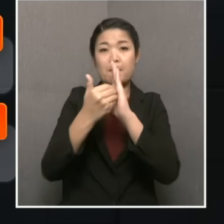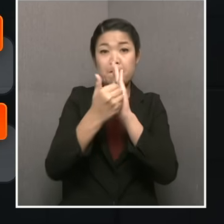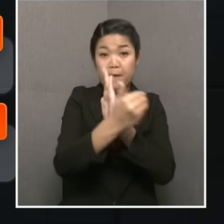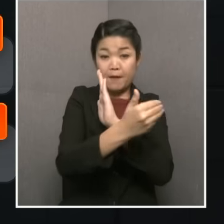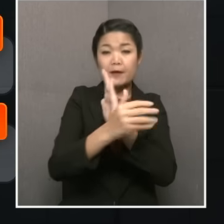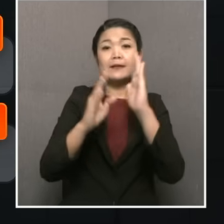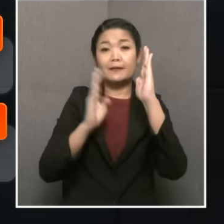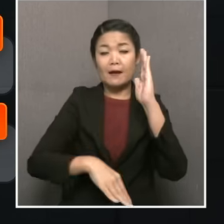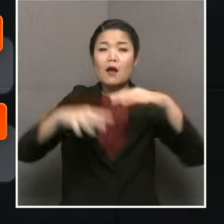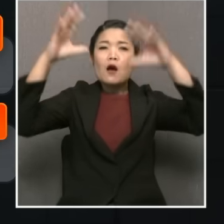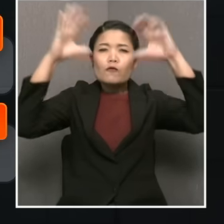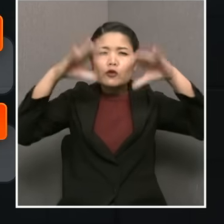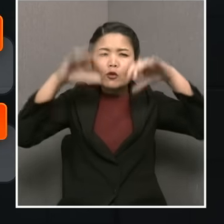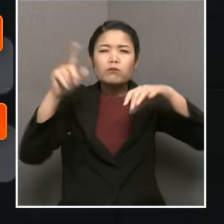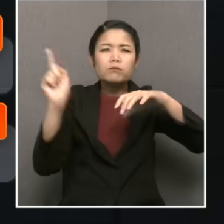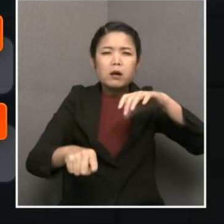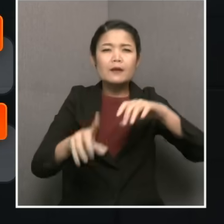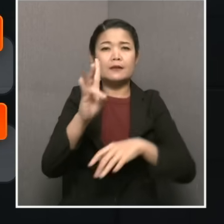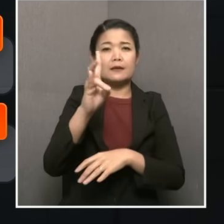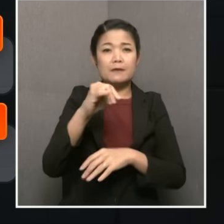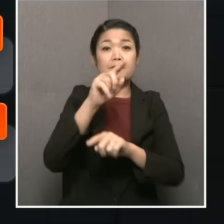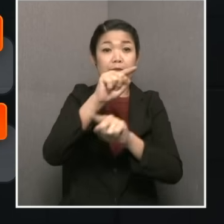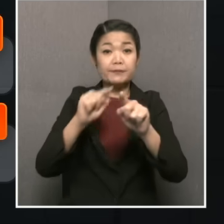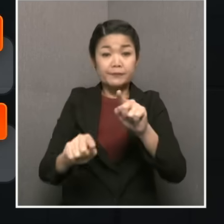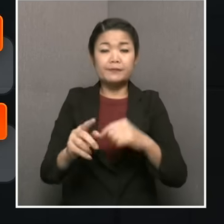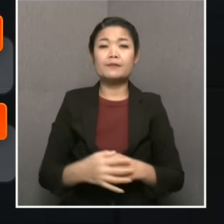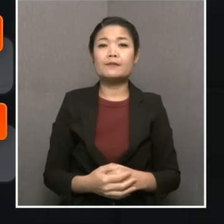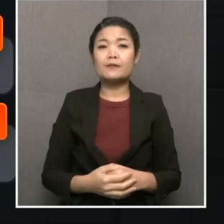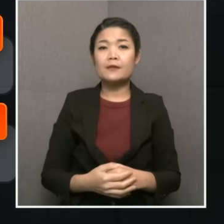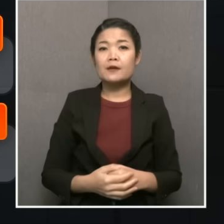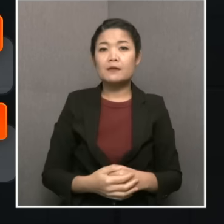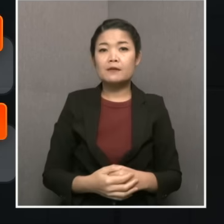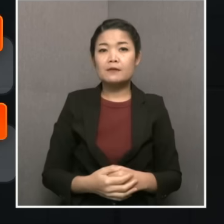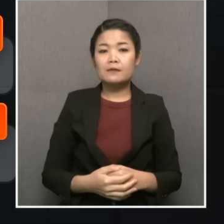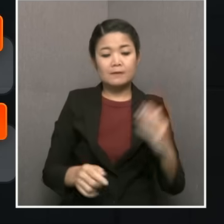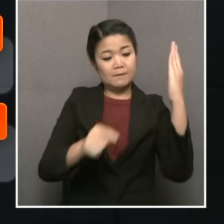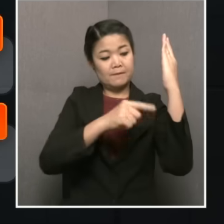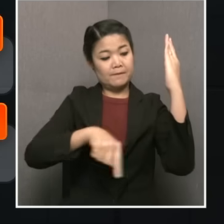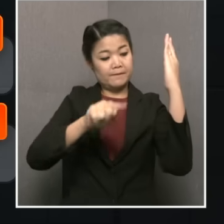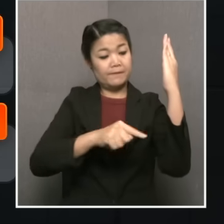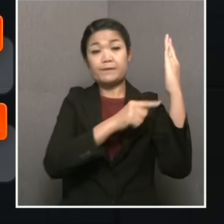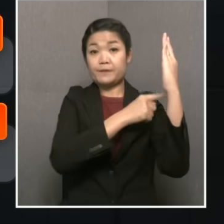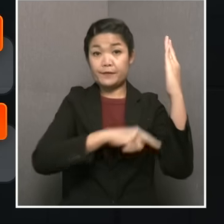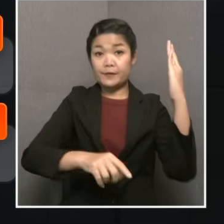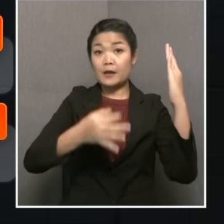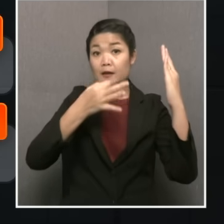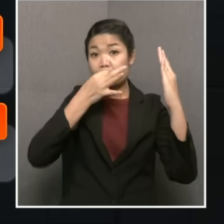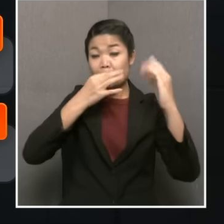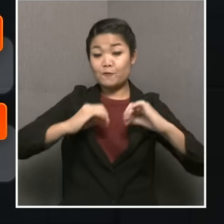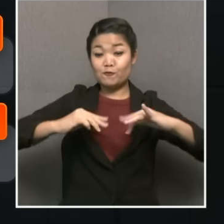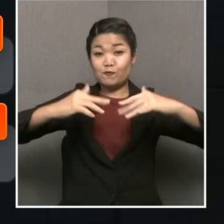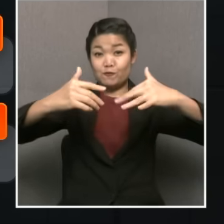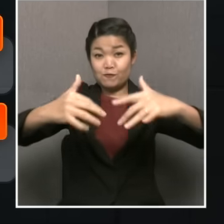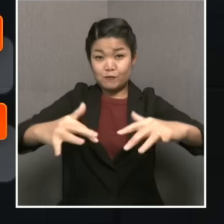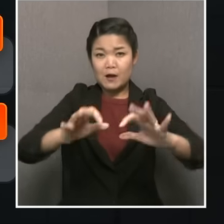มีฝนฟ้าคะนองร้อยละ 70ของพื้นที่สำหรับคื่นบริเวณทะเลอนามันและอ่าวไทยกำลังปานกลางคลื่นสูง